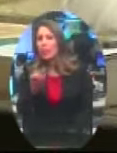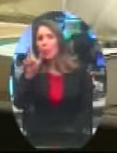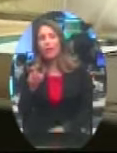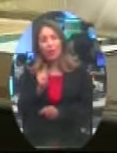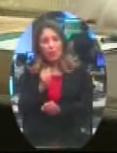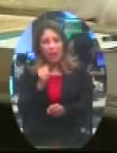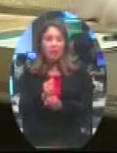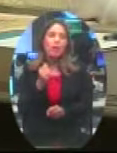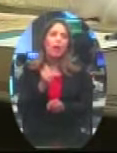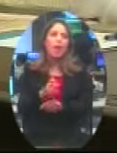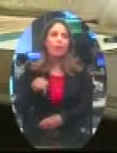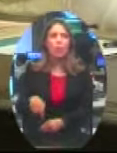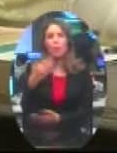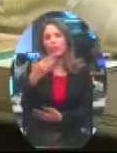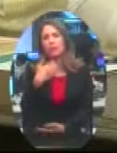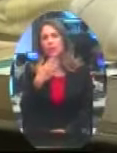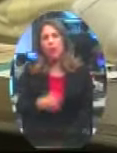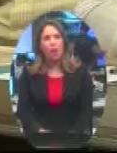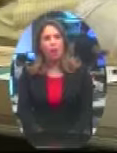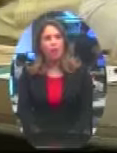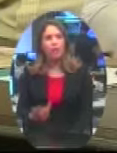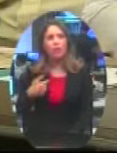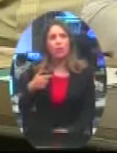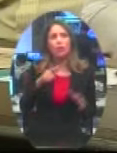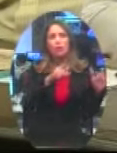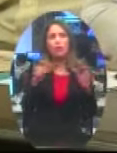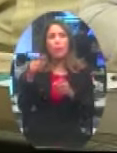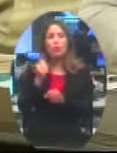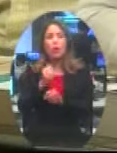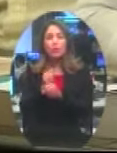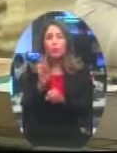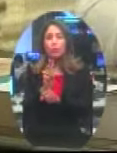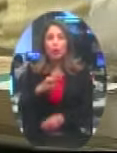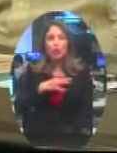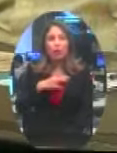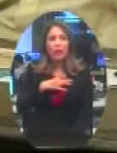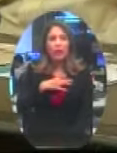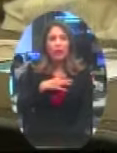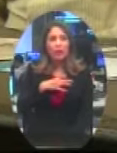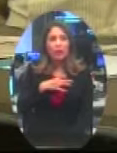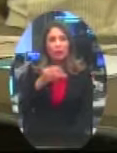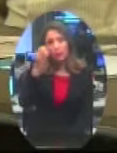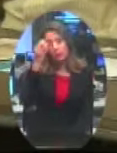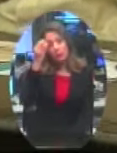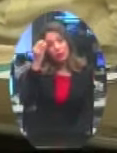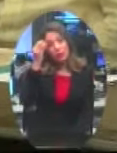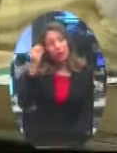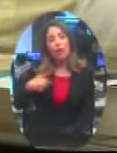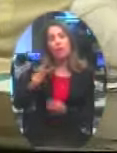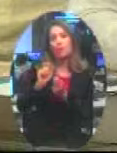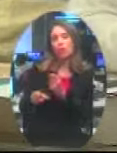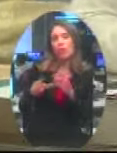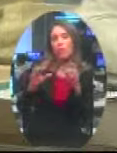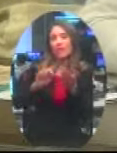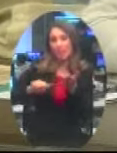ישראל. אני עם 700 עובדים, 700 עובדים בתשנובת שלי יש, בתפי הגליל, אני משלם כל עשירי לחודש